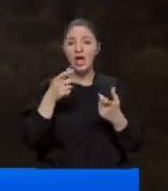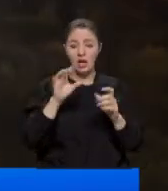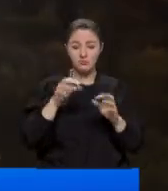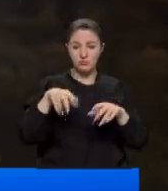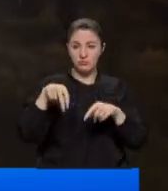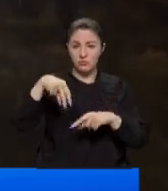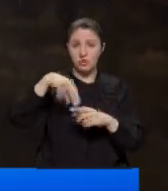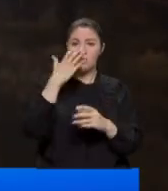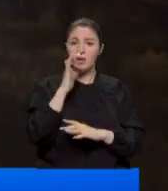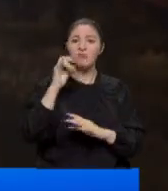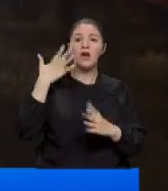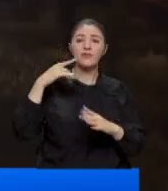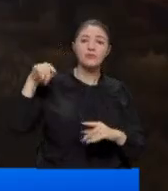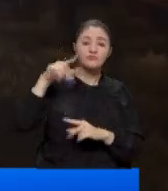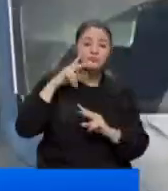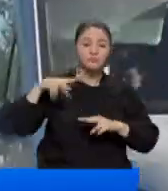devam etti.